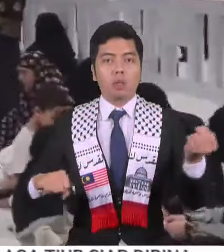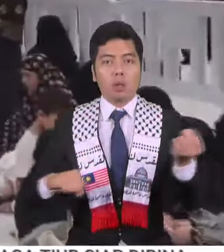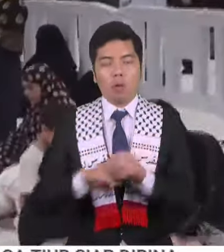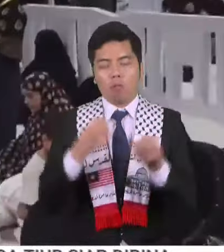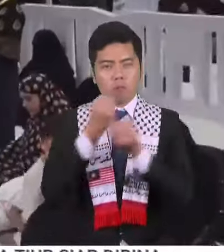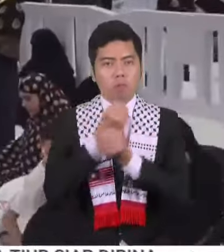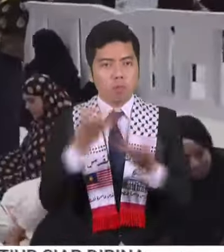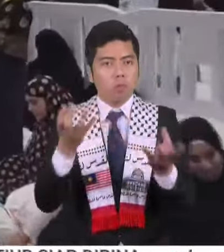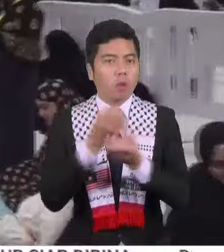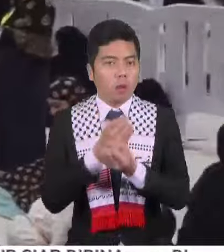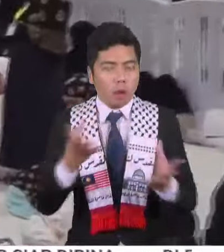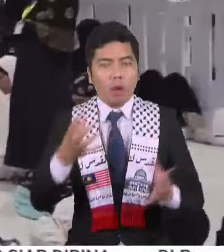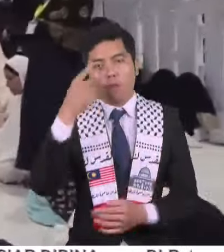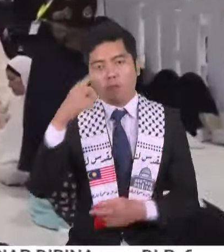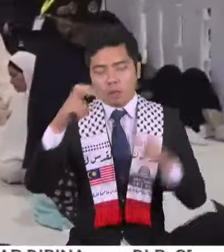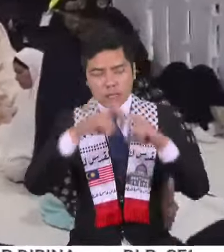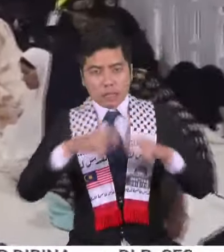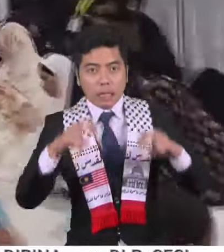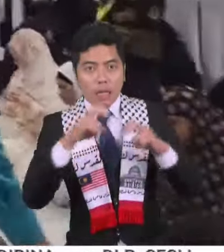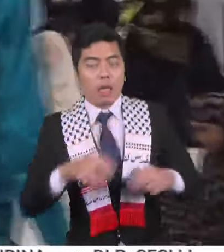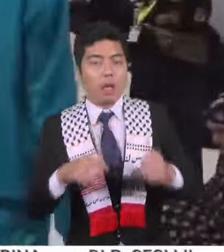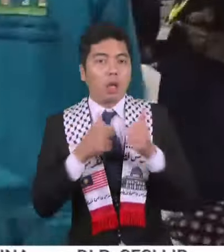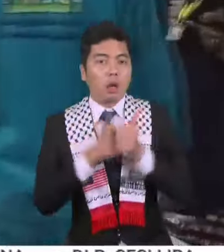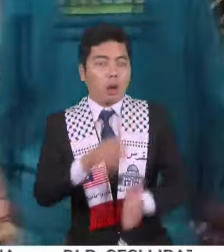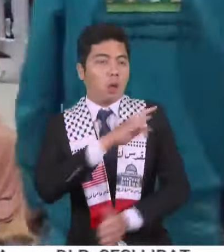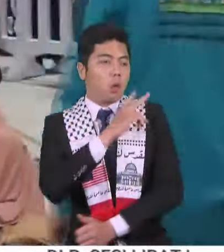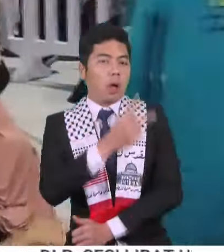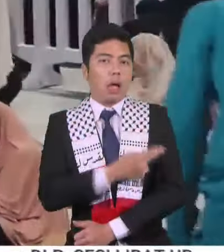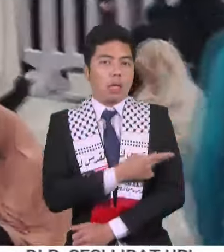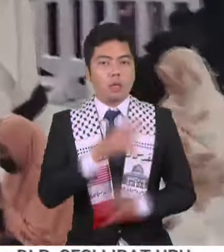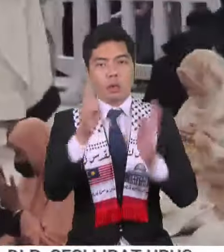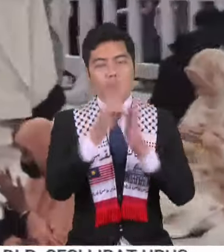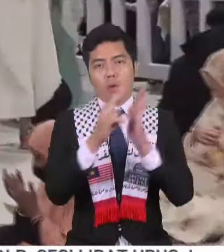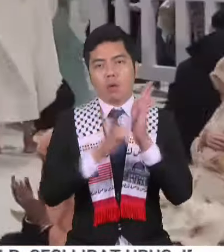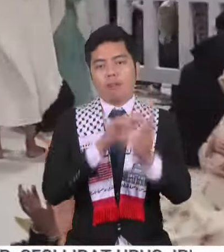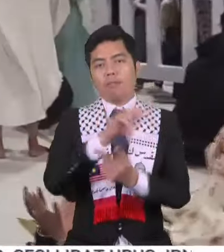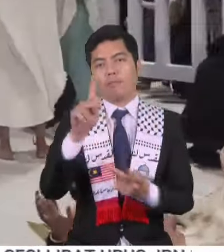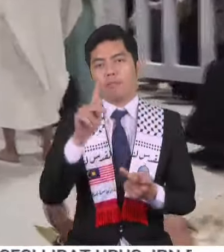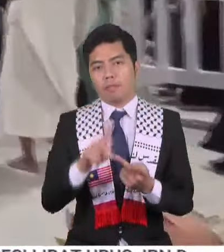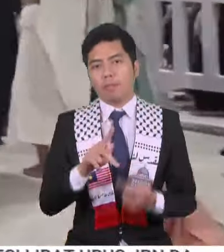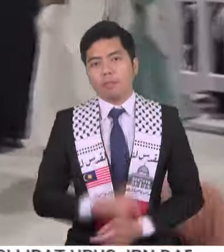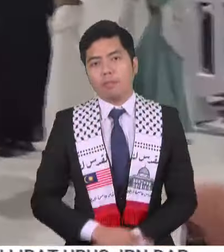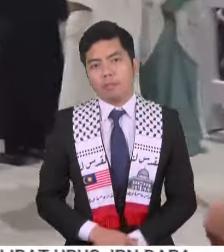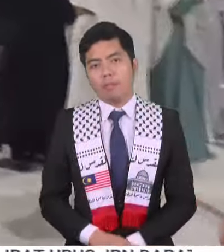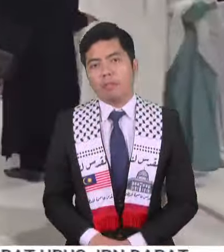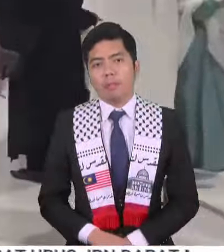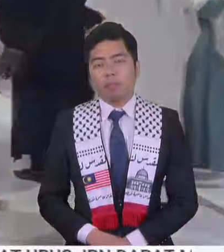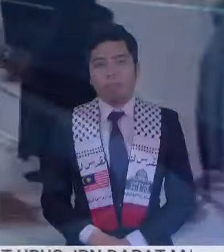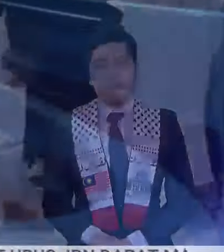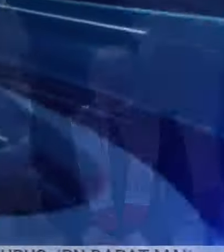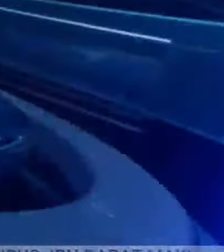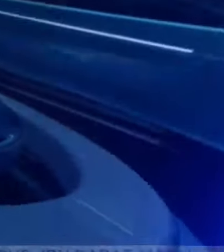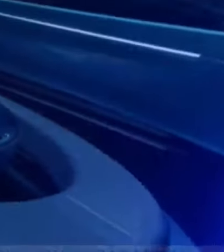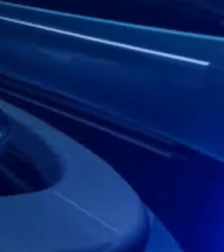menyalurkan maklumat yang diperlukan untuk siasatan mengikut kuasa dan lunas undang-undang yang bersesuaian.